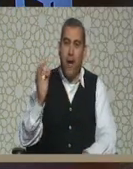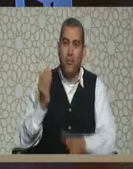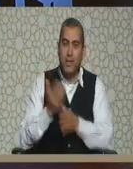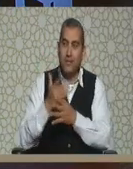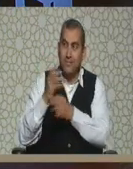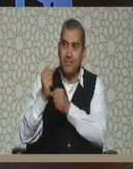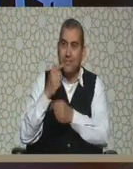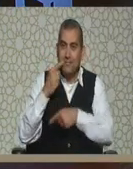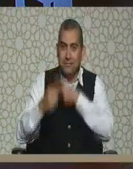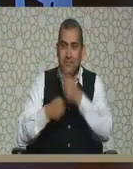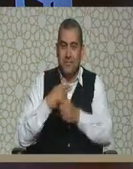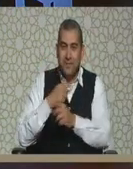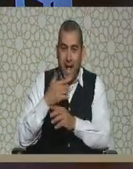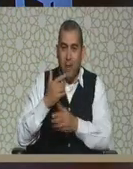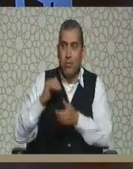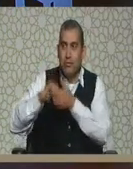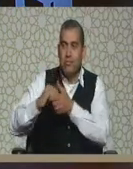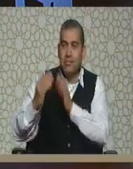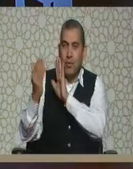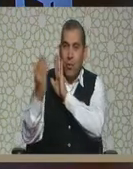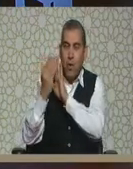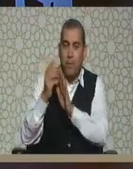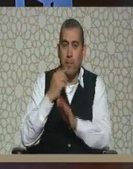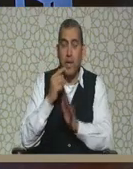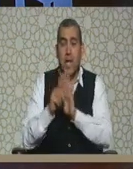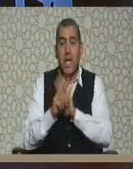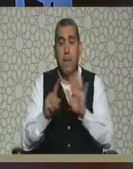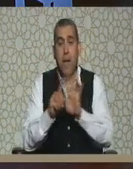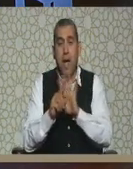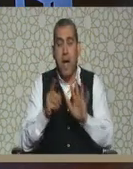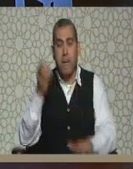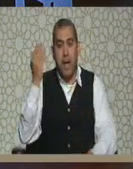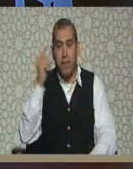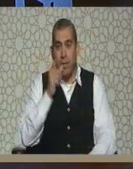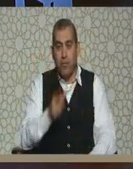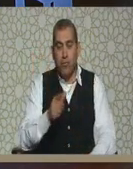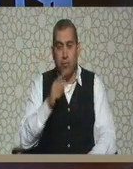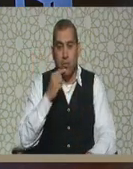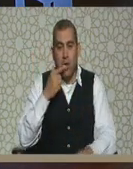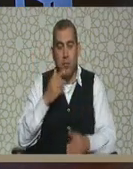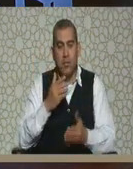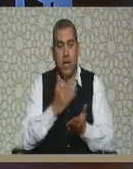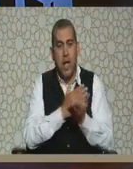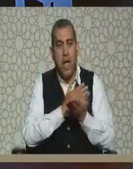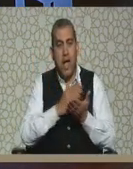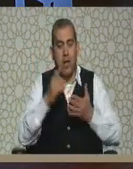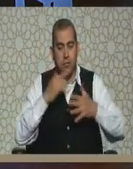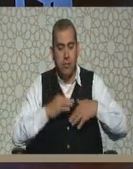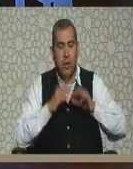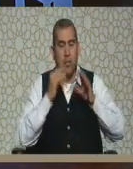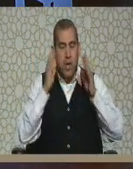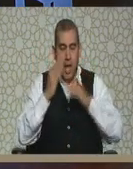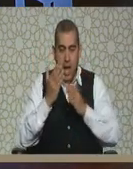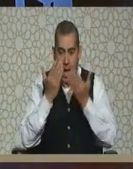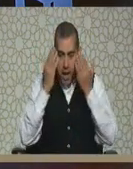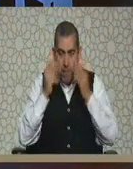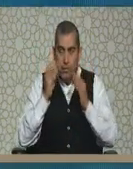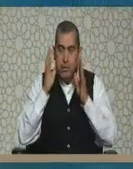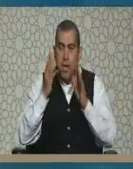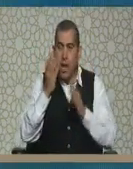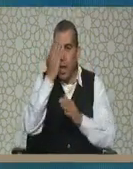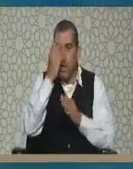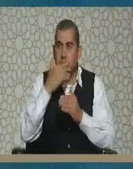بالحب اللي سماه الامام النووي عباده الاحرار انا هقول لكم نموذج واضح قوي